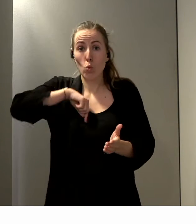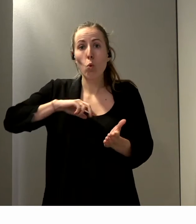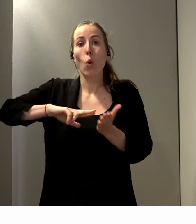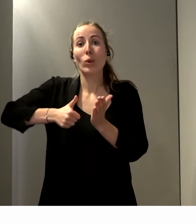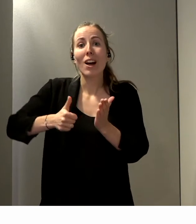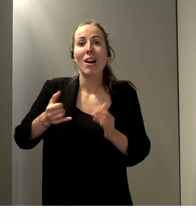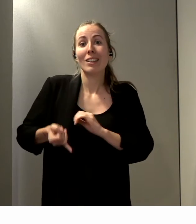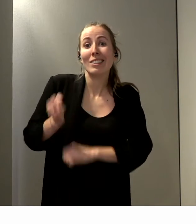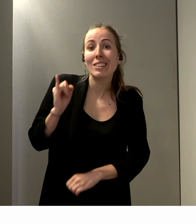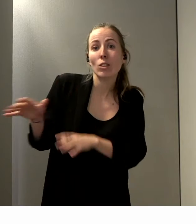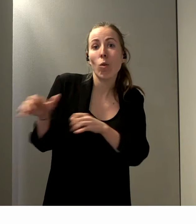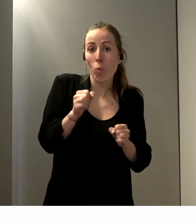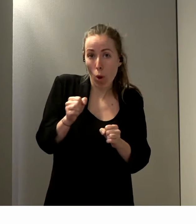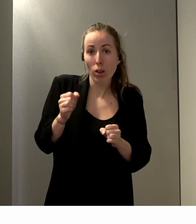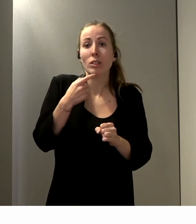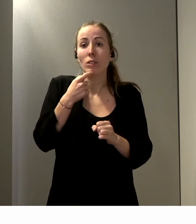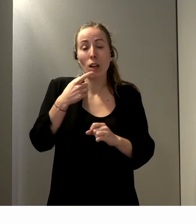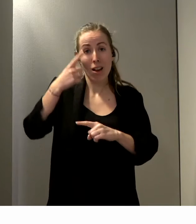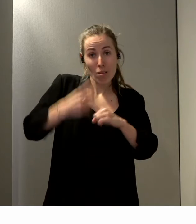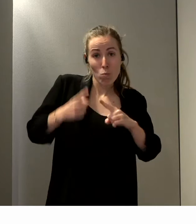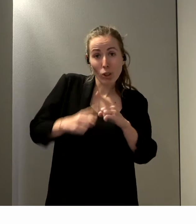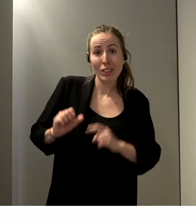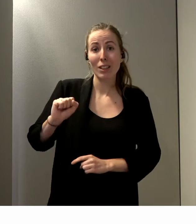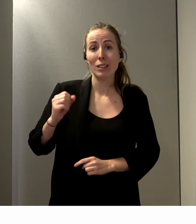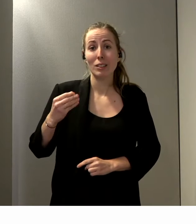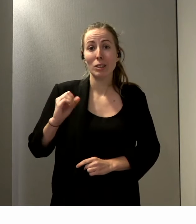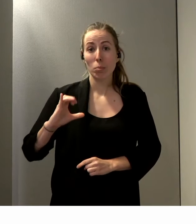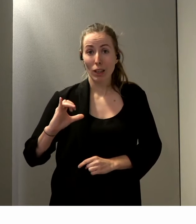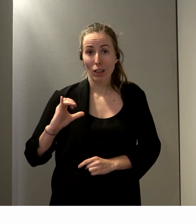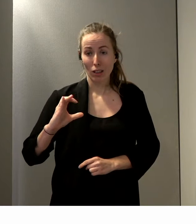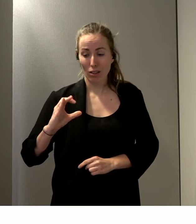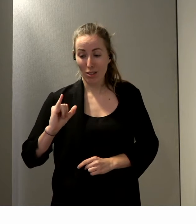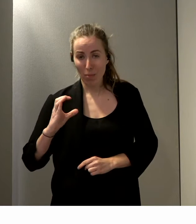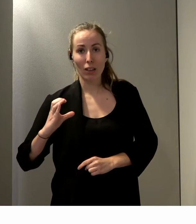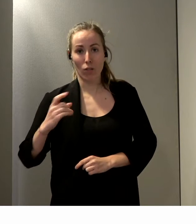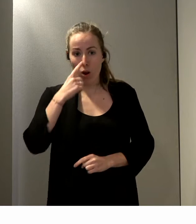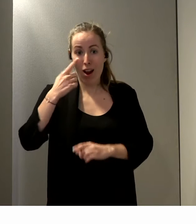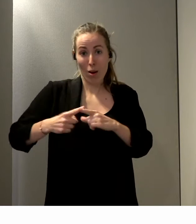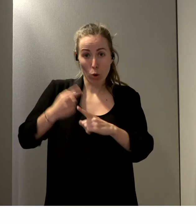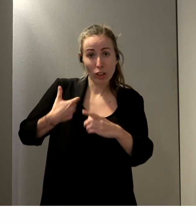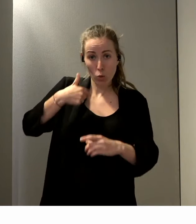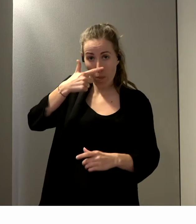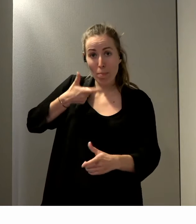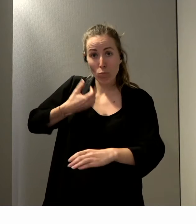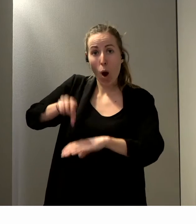la moitié du SMIC au moment de l'embauche du jeune, eh bien c'est jusqu'à 25 ans,